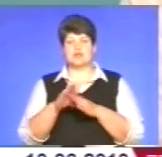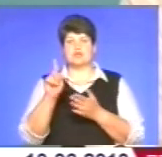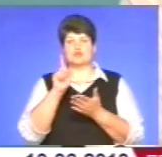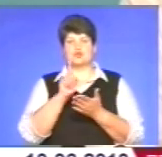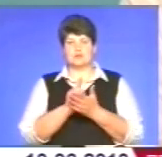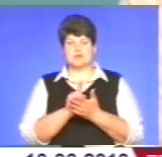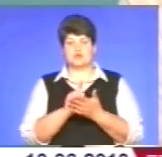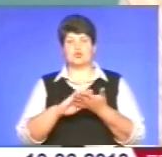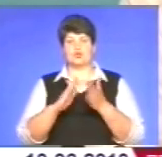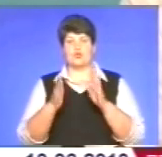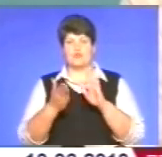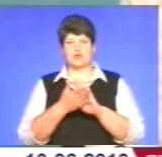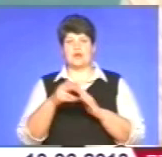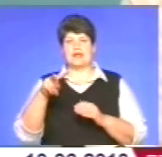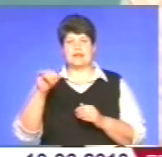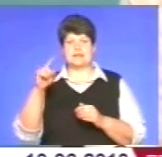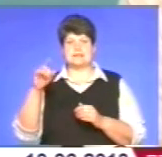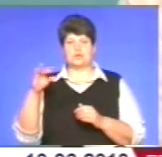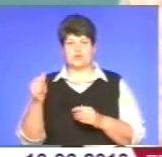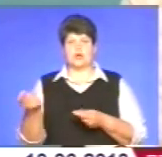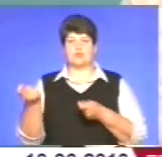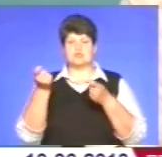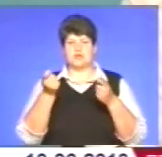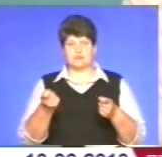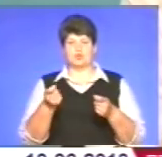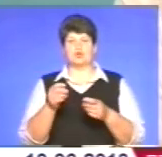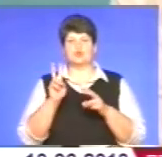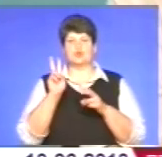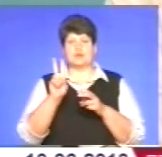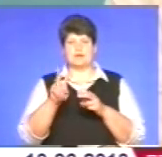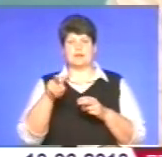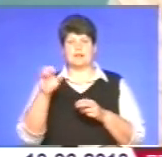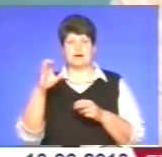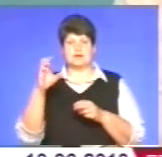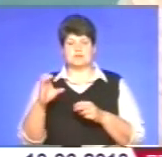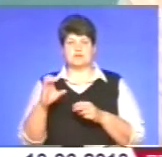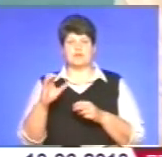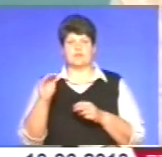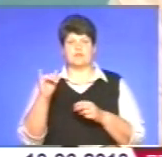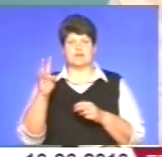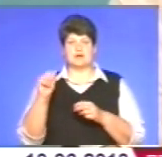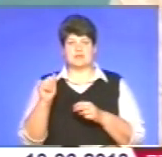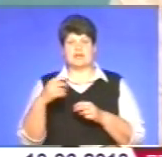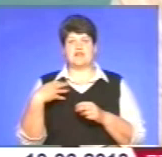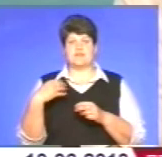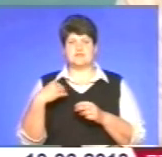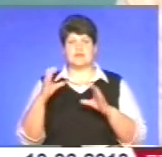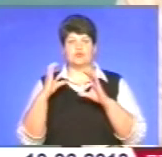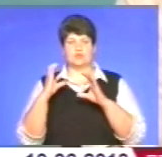за договором фінансового лізингу на поставки тролейбусів з боку товариства «ЛАЗ-Фінанс». Ну, знаєте, що Львівський автобусний